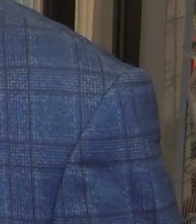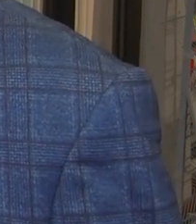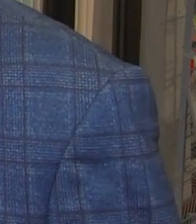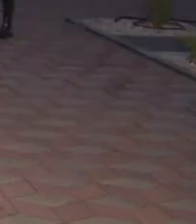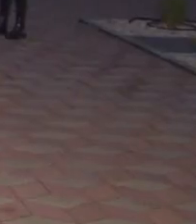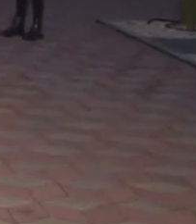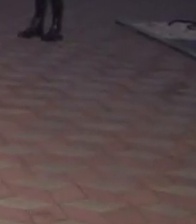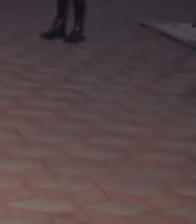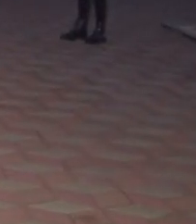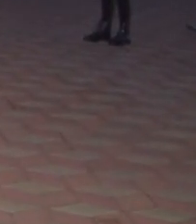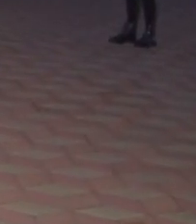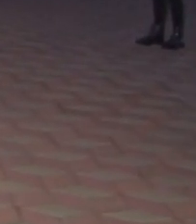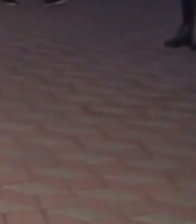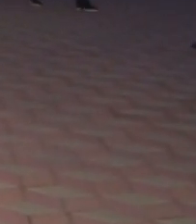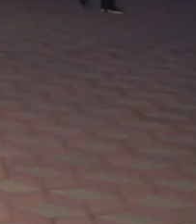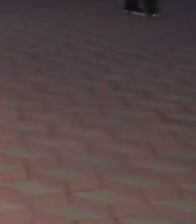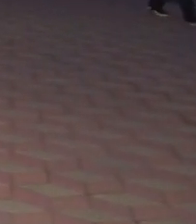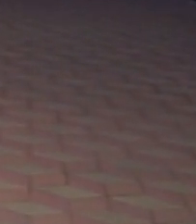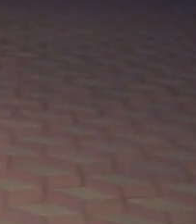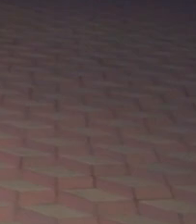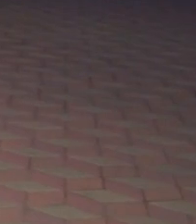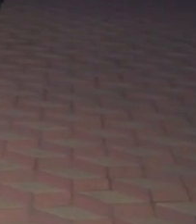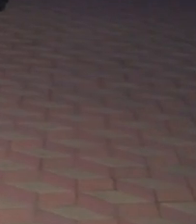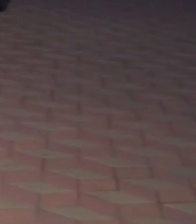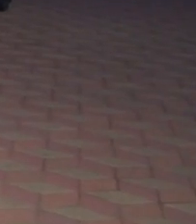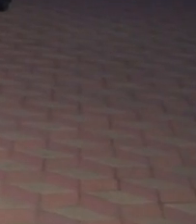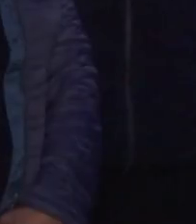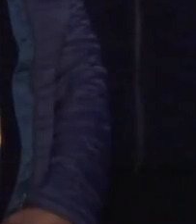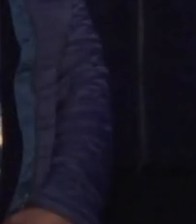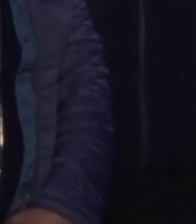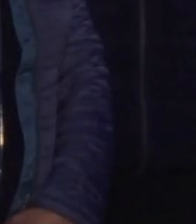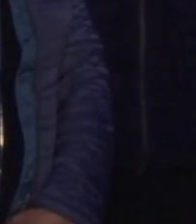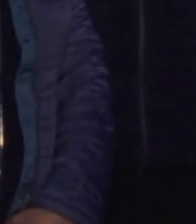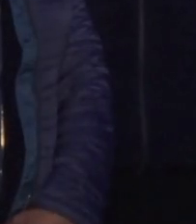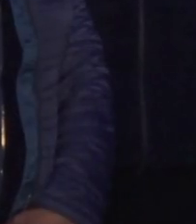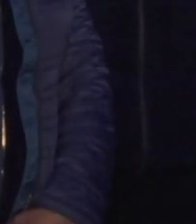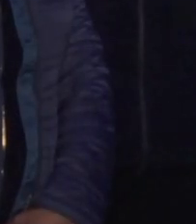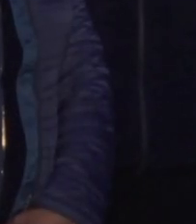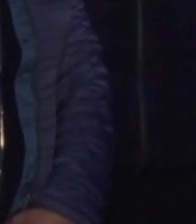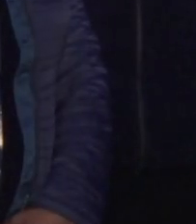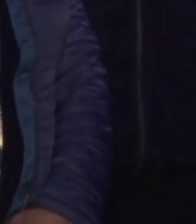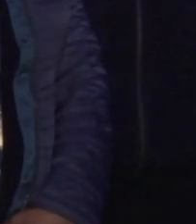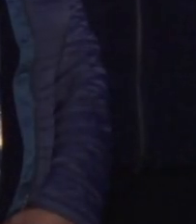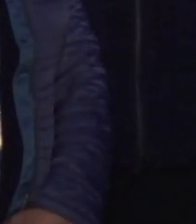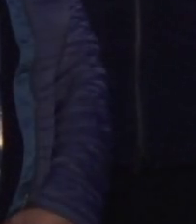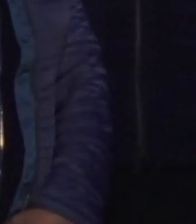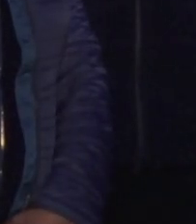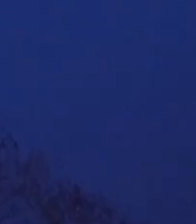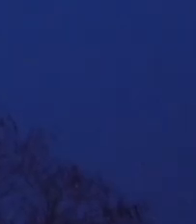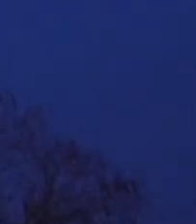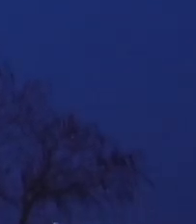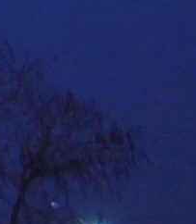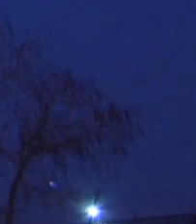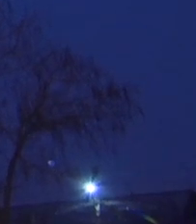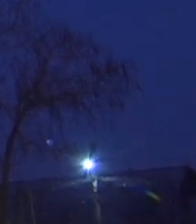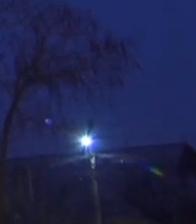на передових. Гості вечора поклали квіти до меморіалу пам'яті і згадали синів та доньок України, подвиг яких навічно залишиться